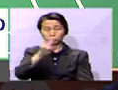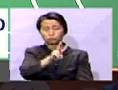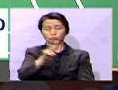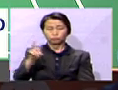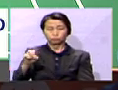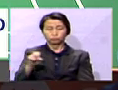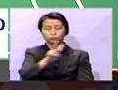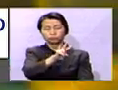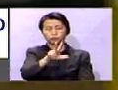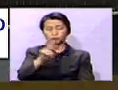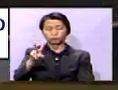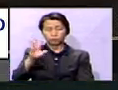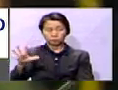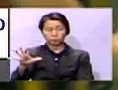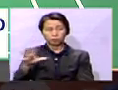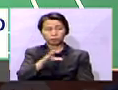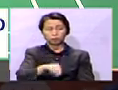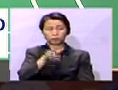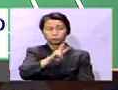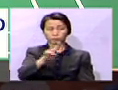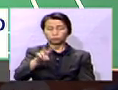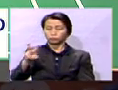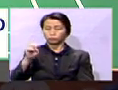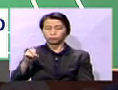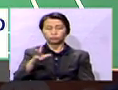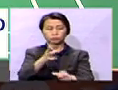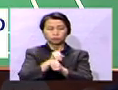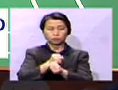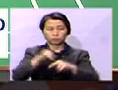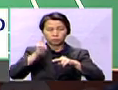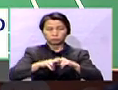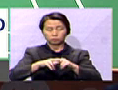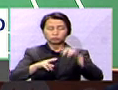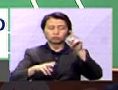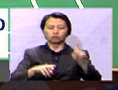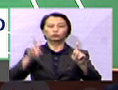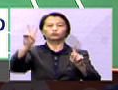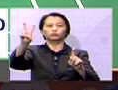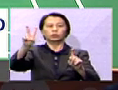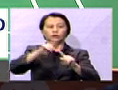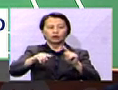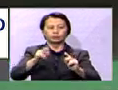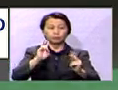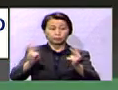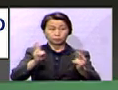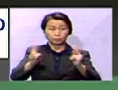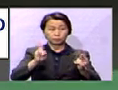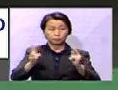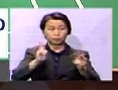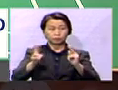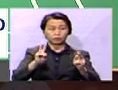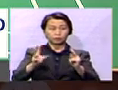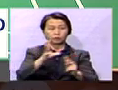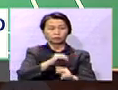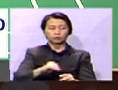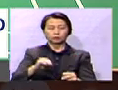22-20, 23-25 dan 22-20 untuk menjadikan kedudukan 1-2. Namun beregu Chow Mei Kwan